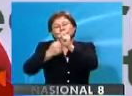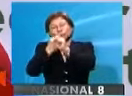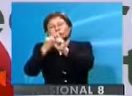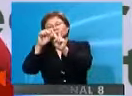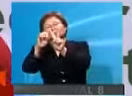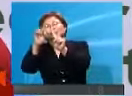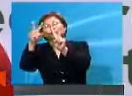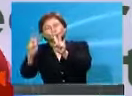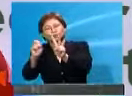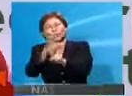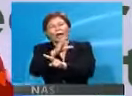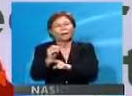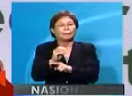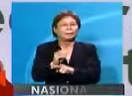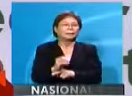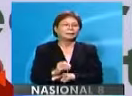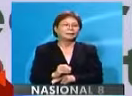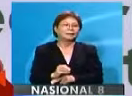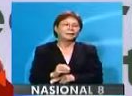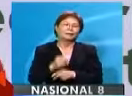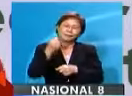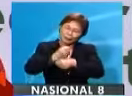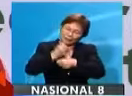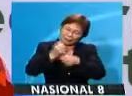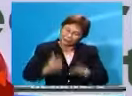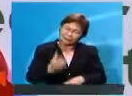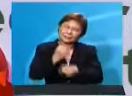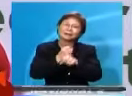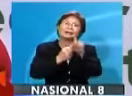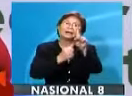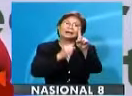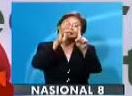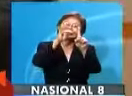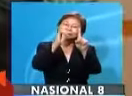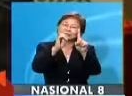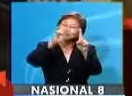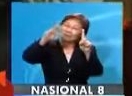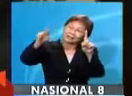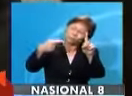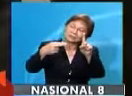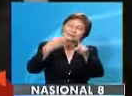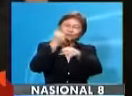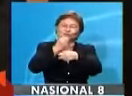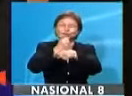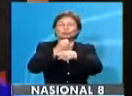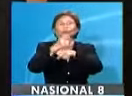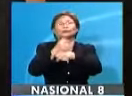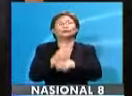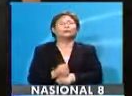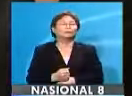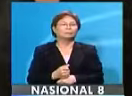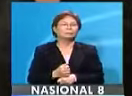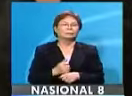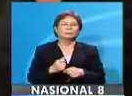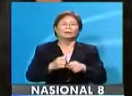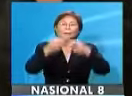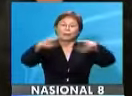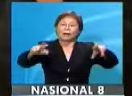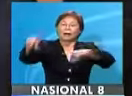and also in terms of employment 17,ous Jobs acara kemuncak pelancaran hari